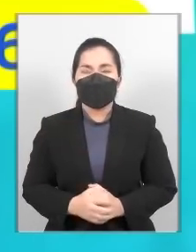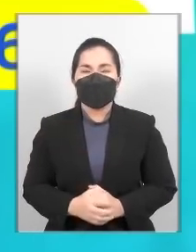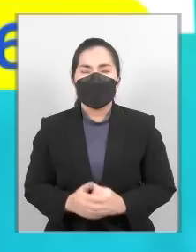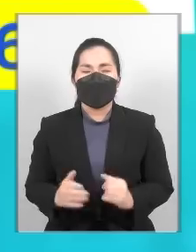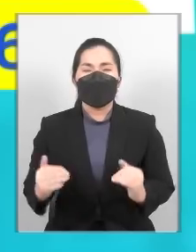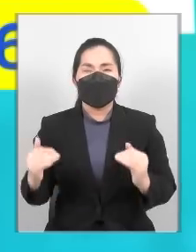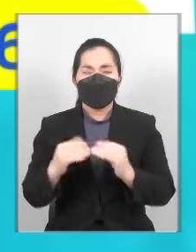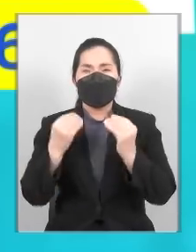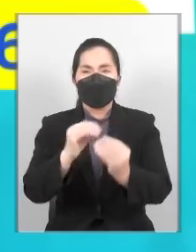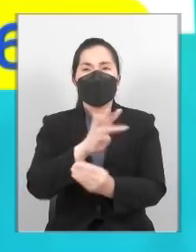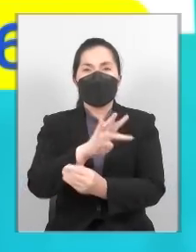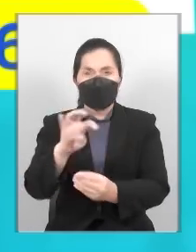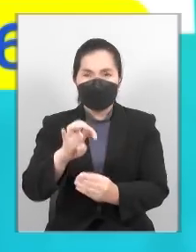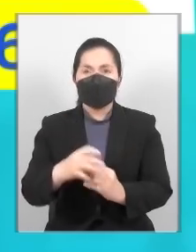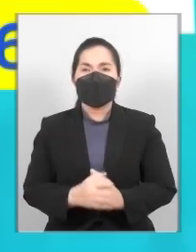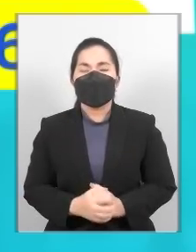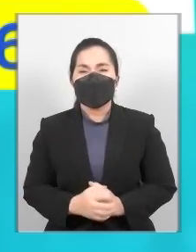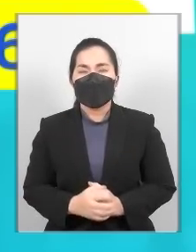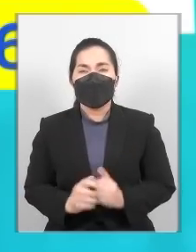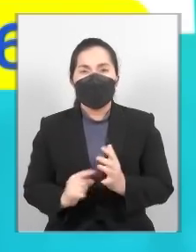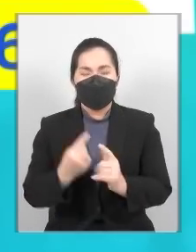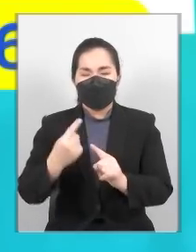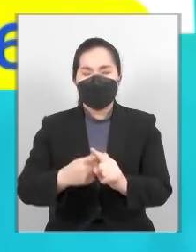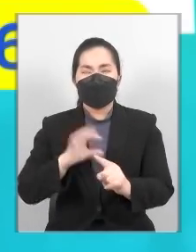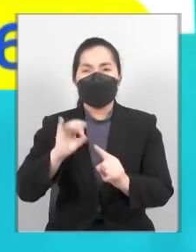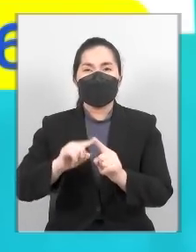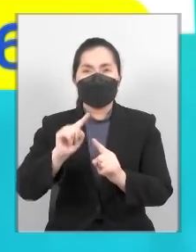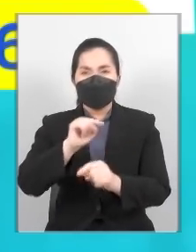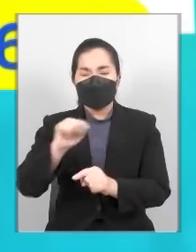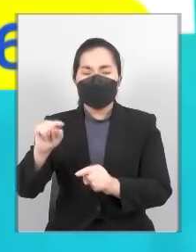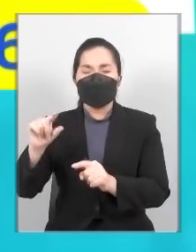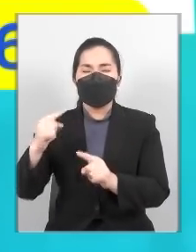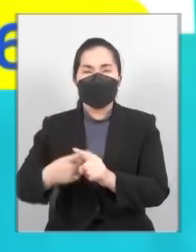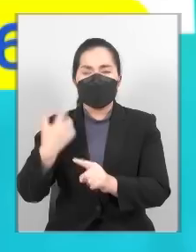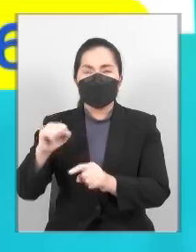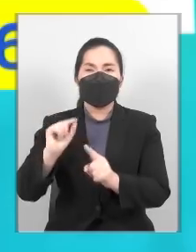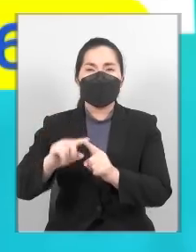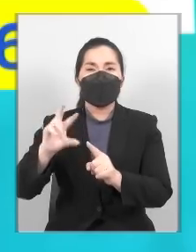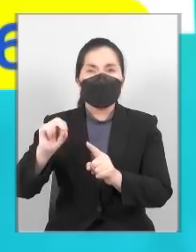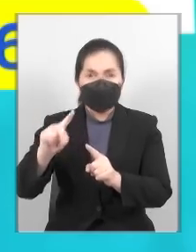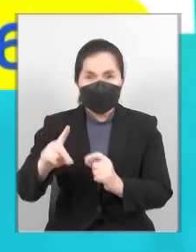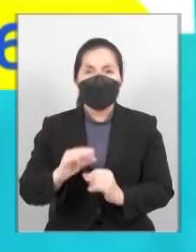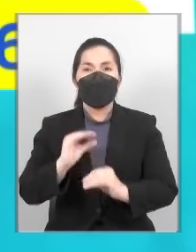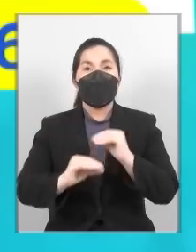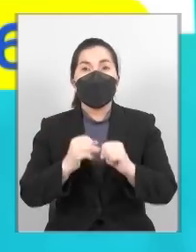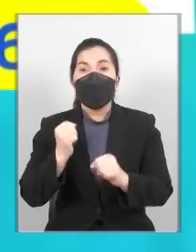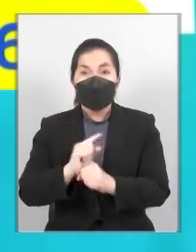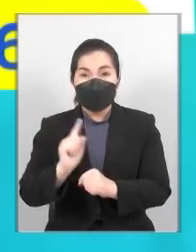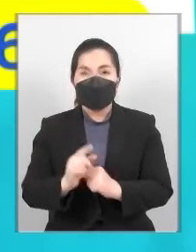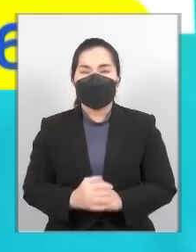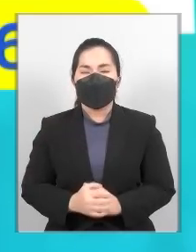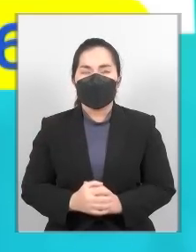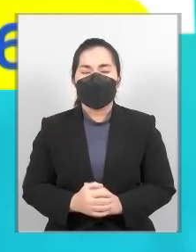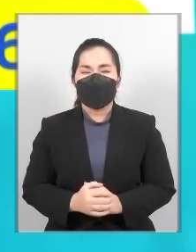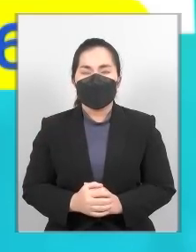2เดือนก็คือ400บาทนะคะตั้งแต่1กันยาถึง31ตุลาคมค่ะรูปแบบการดำเนินโครงการก็จะเป็นการเพิ่มวง